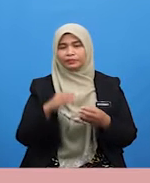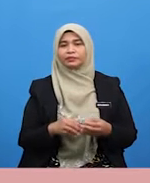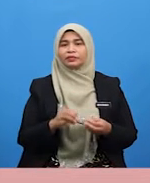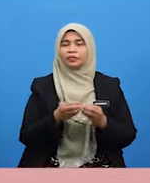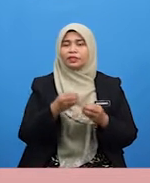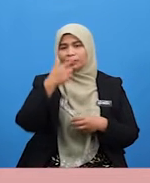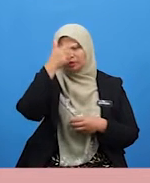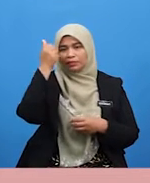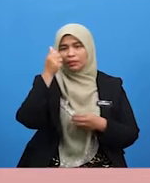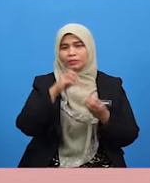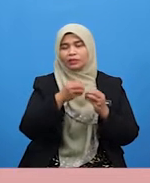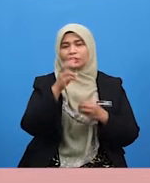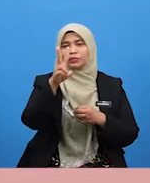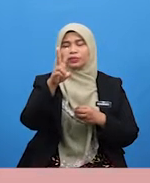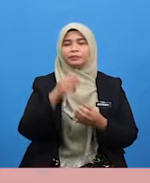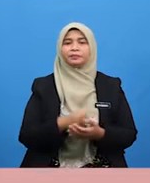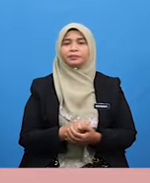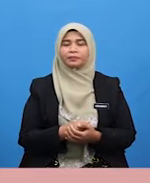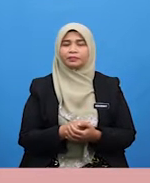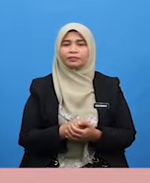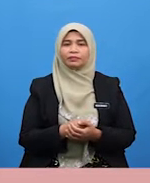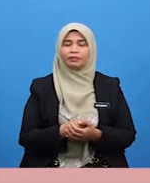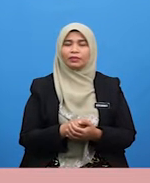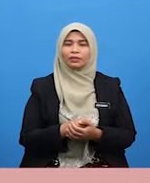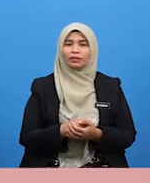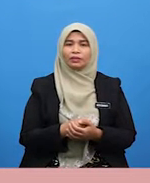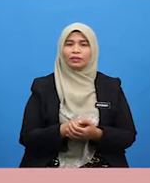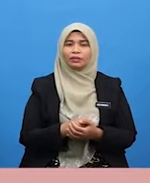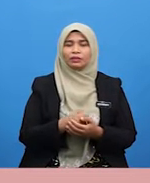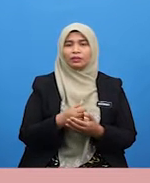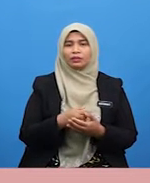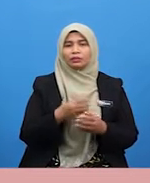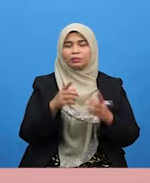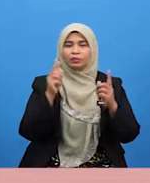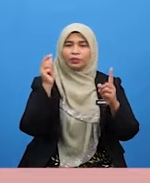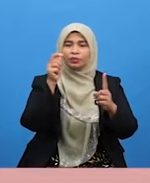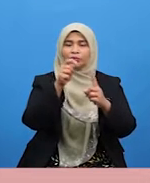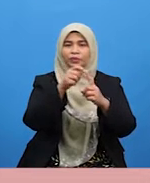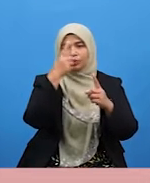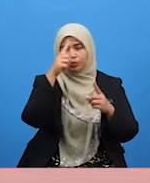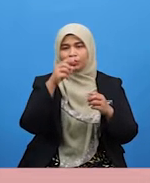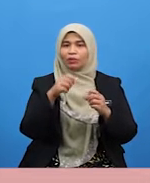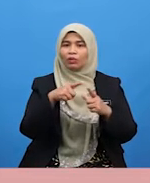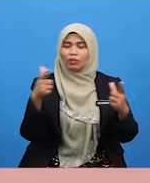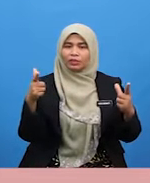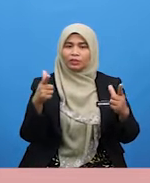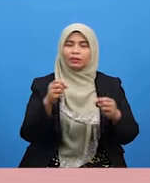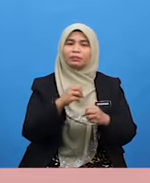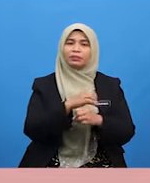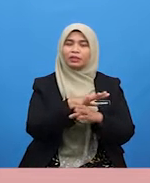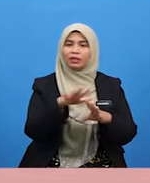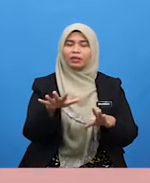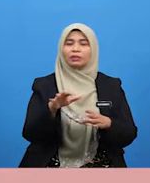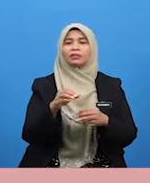ialah kedatangan Rasulullah sallallahu alaihi wasallam juga adalah bertujuan untuk memperluaskan